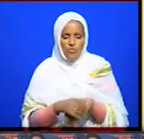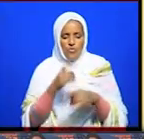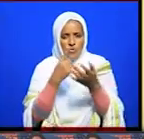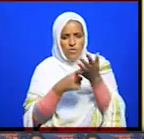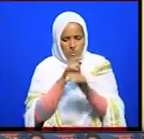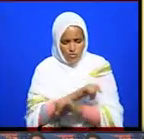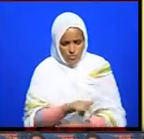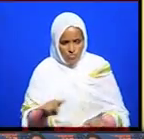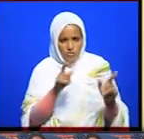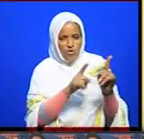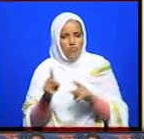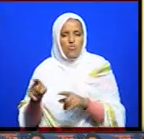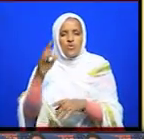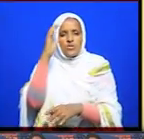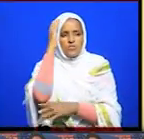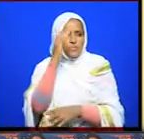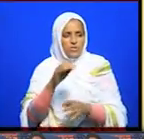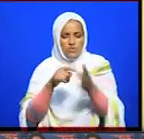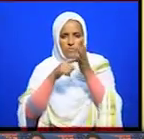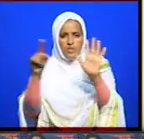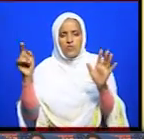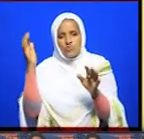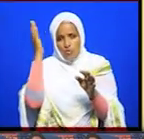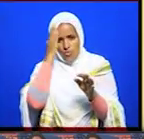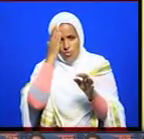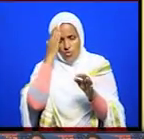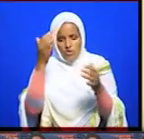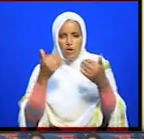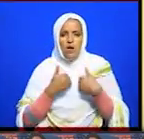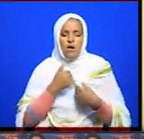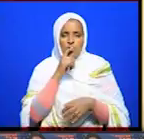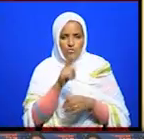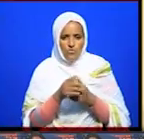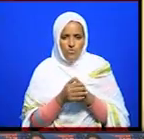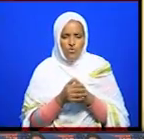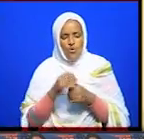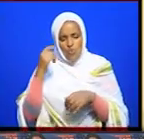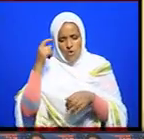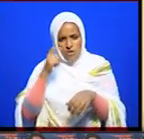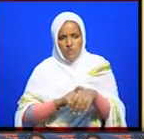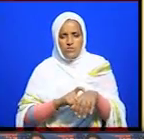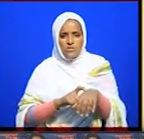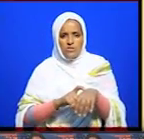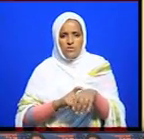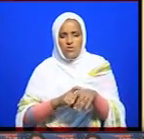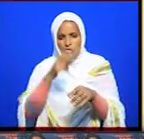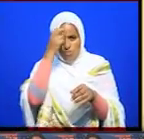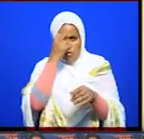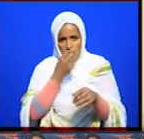ነው። እንዲሁም ደግሞ እግዚአብሔር የሚገልጠው እውቀት ያለውም ነው። ሁል